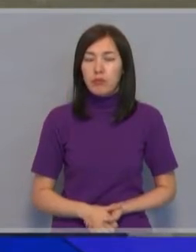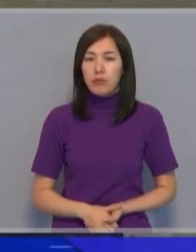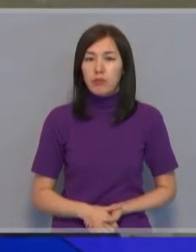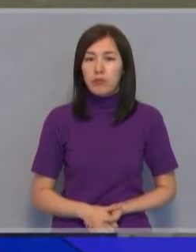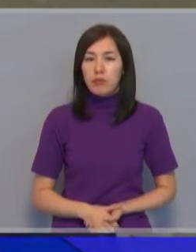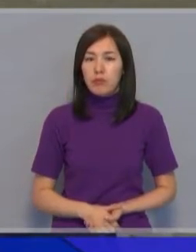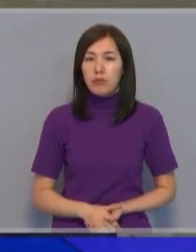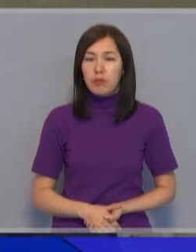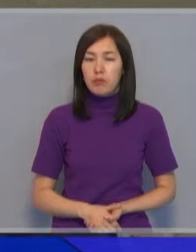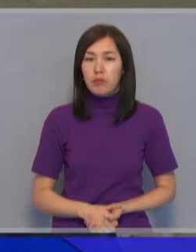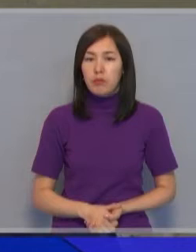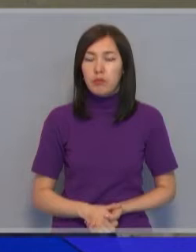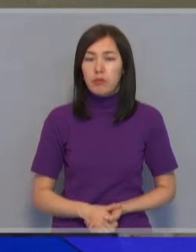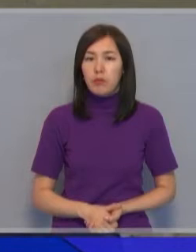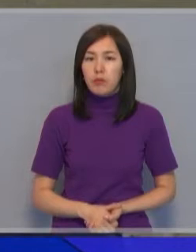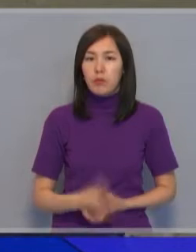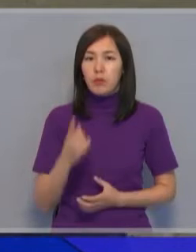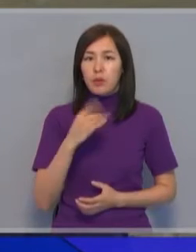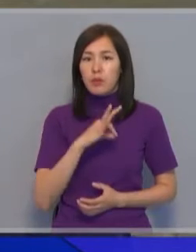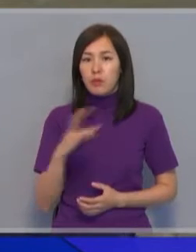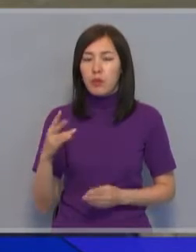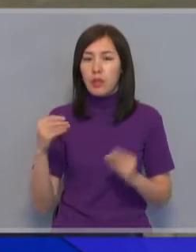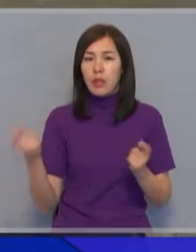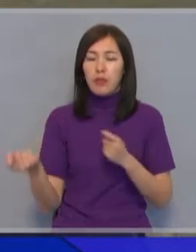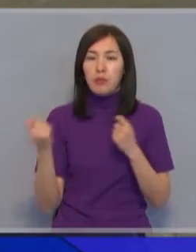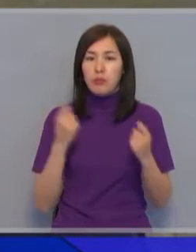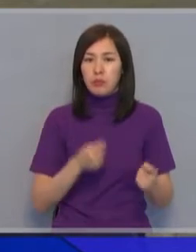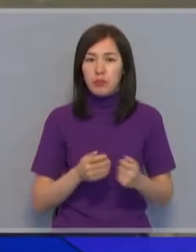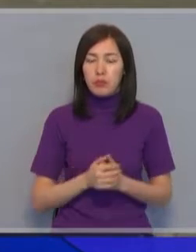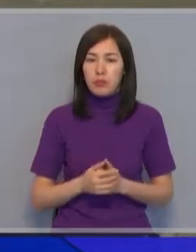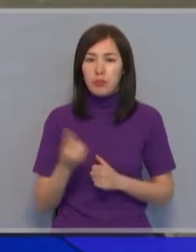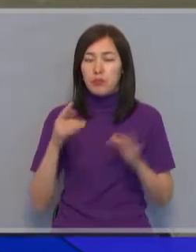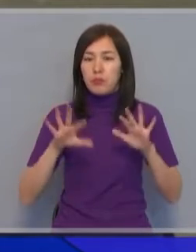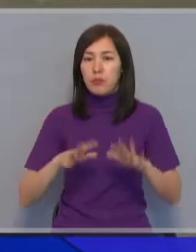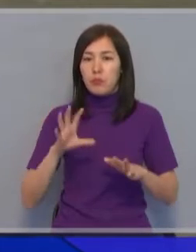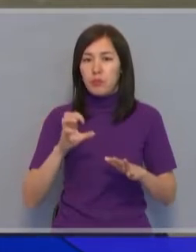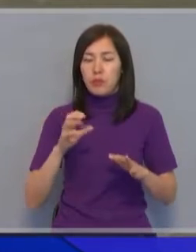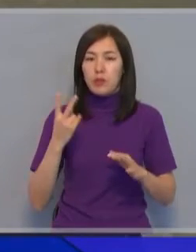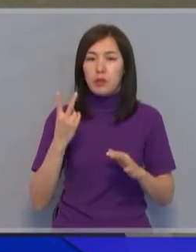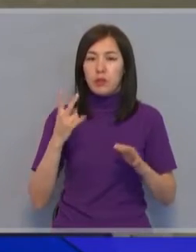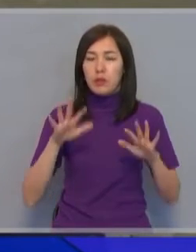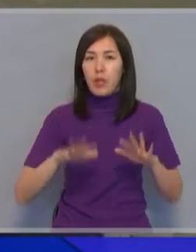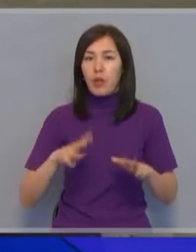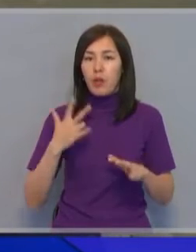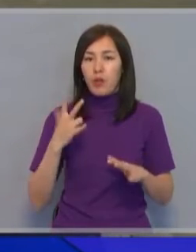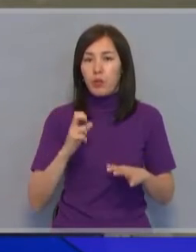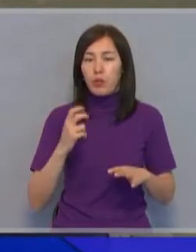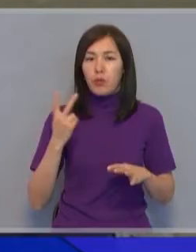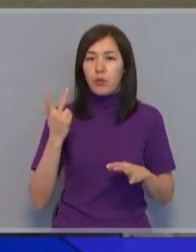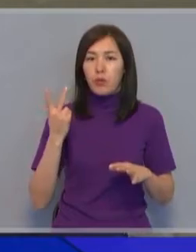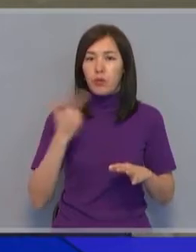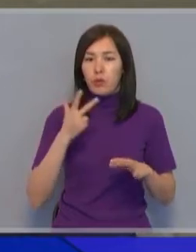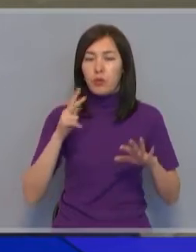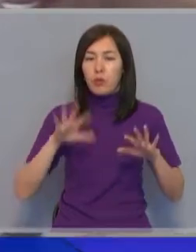бұйырды жүлдеге мен енді 1 миллион ақша қойып отырмын. Ол бірінші орынға 500, екінші орынға 300, үшінші